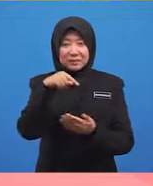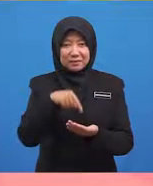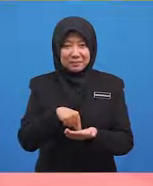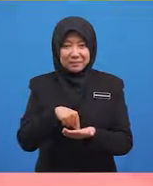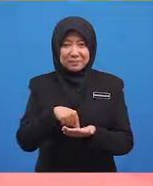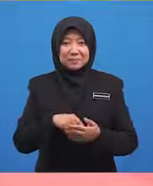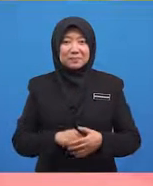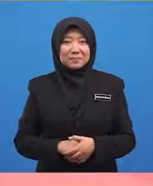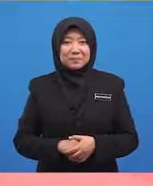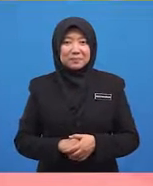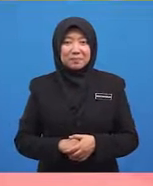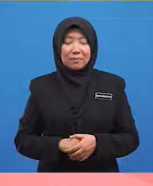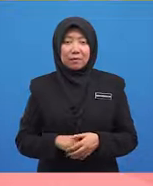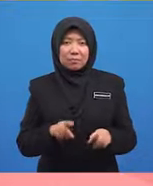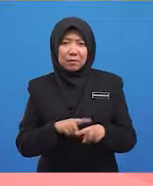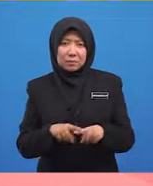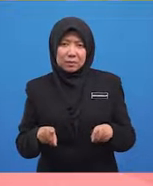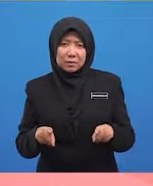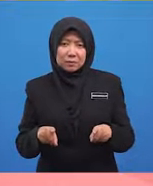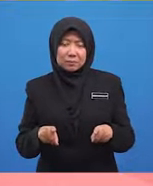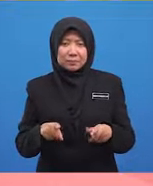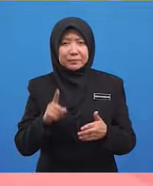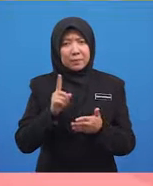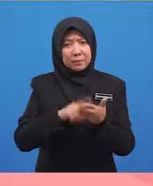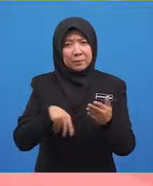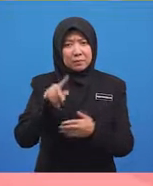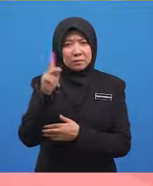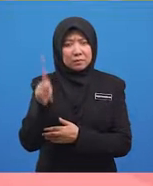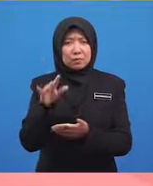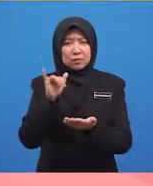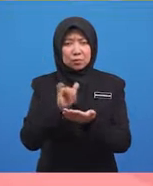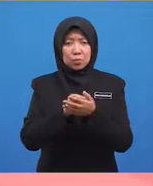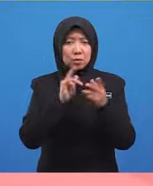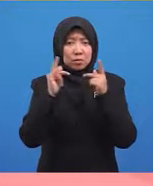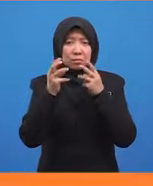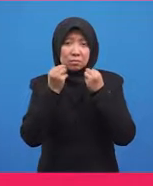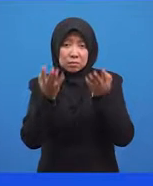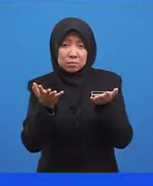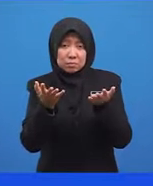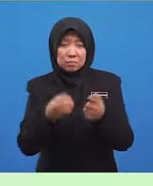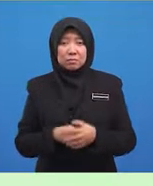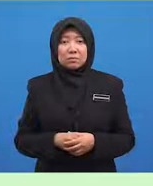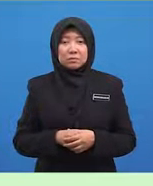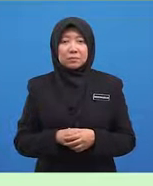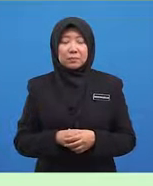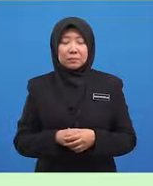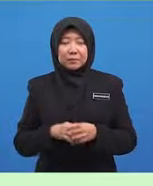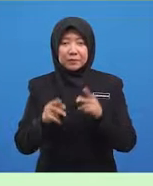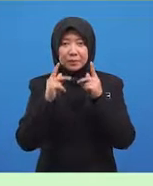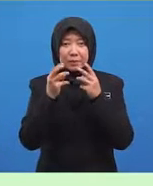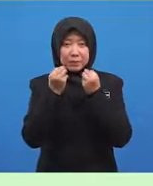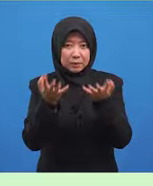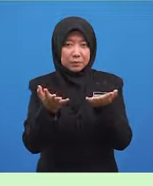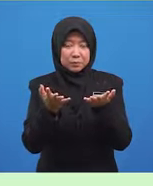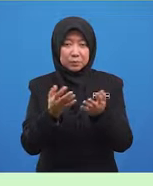ini. Tetapi, apakah itu kata majmuk? Kata